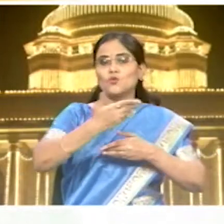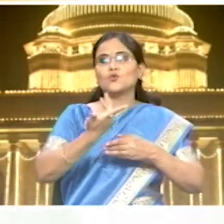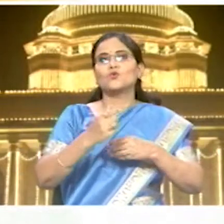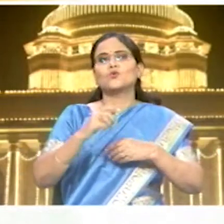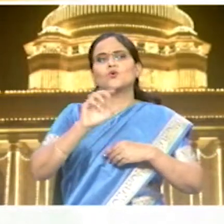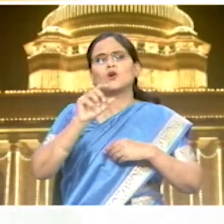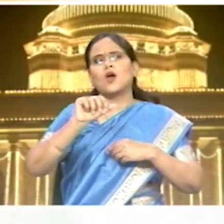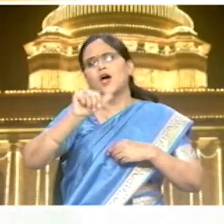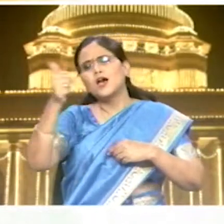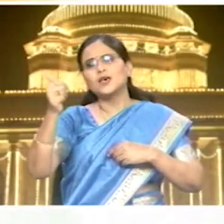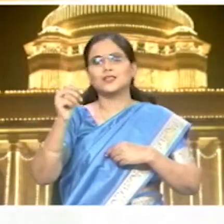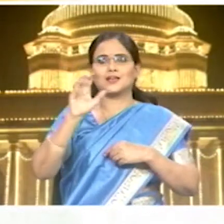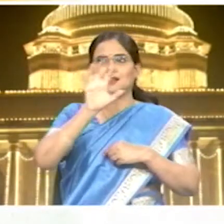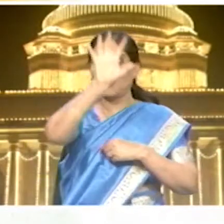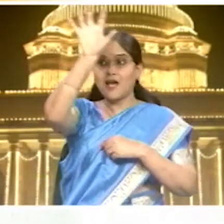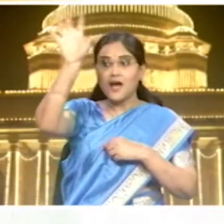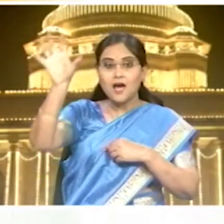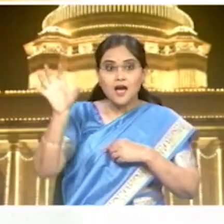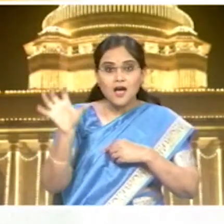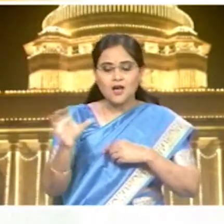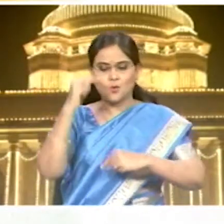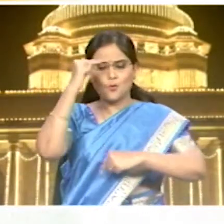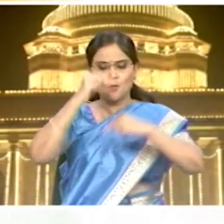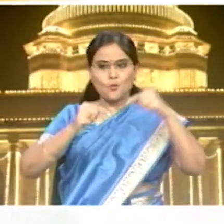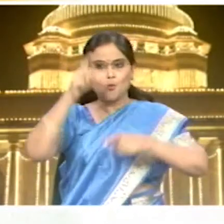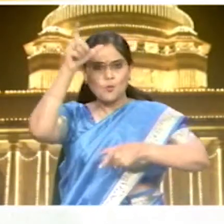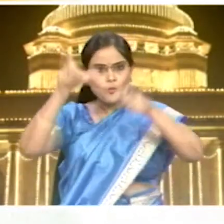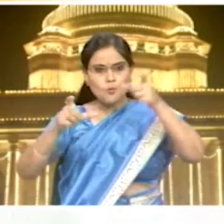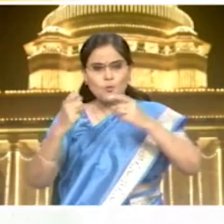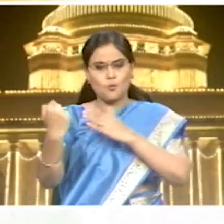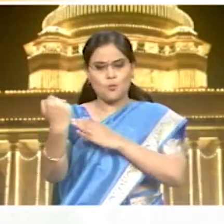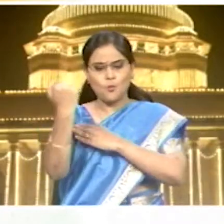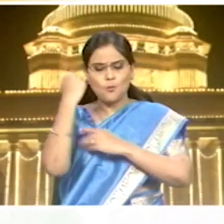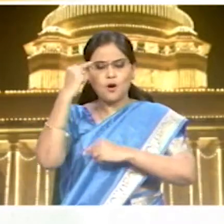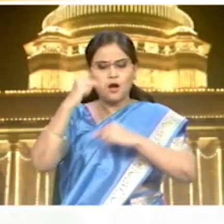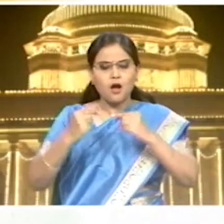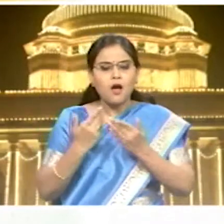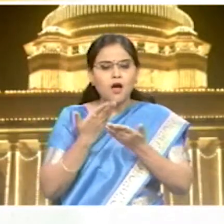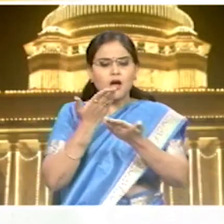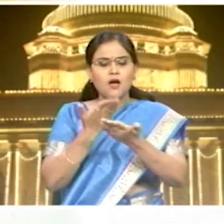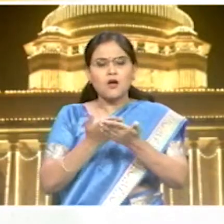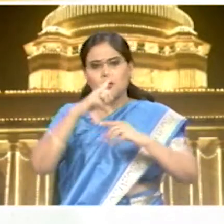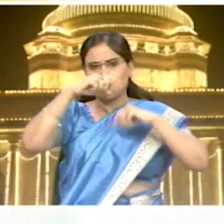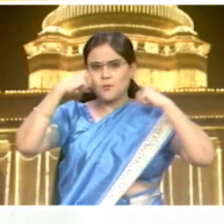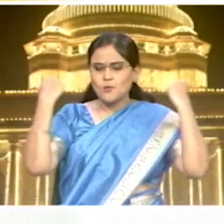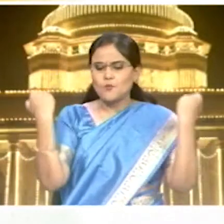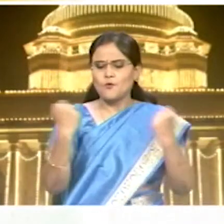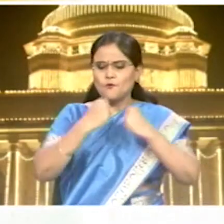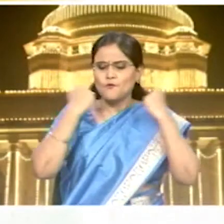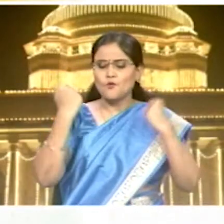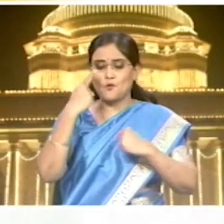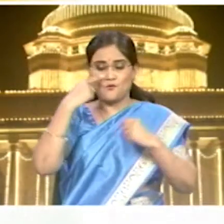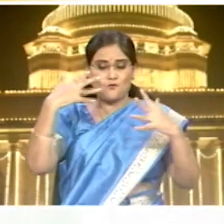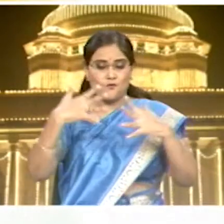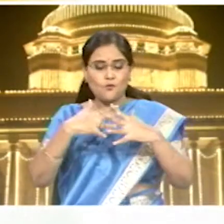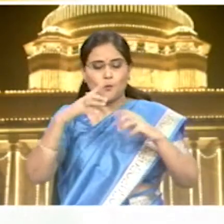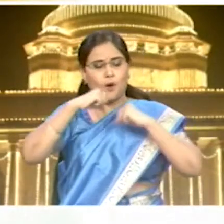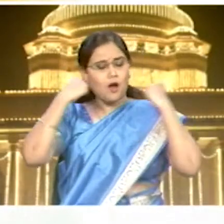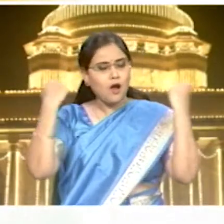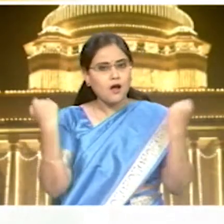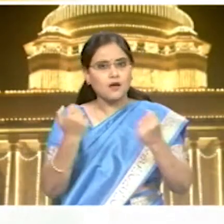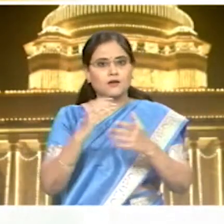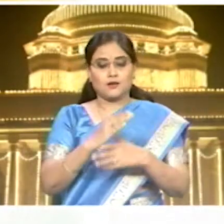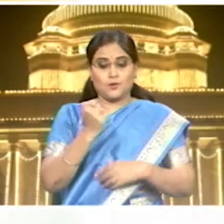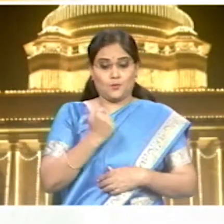वोट देने का अधिकार प्राप्त करने के लिए महिलाओं को लंबे समय तक संघर्ष करना पड़ा। लेकिन